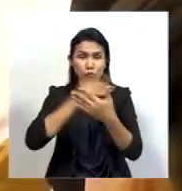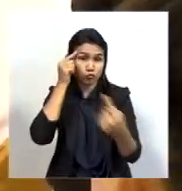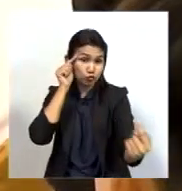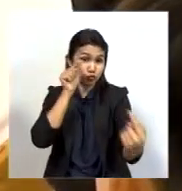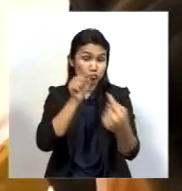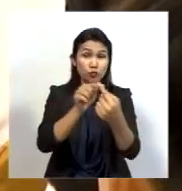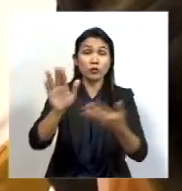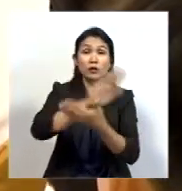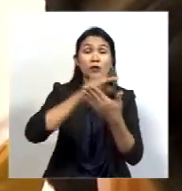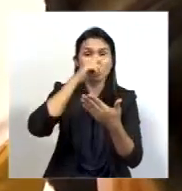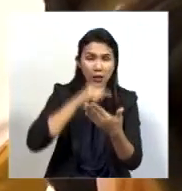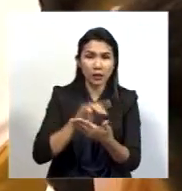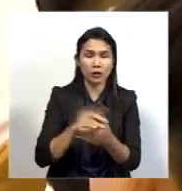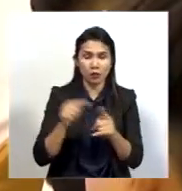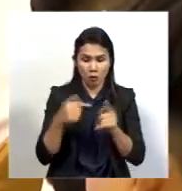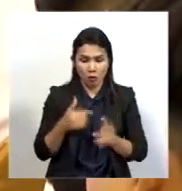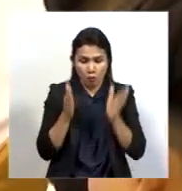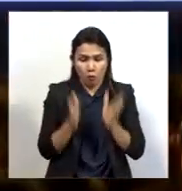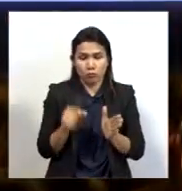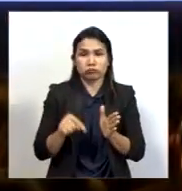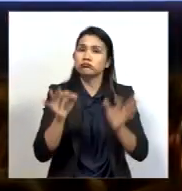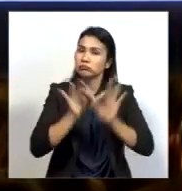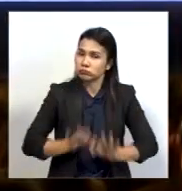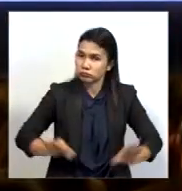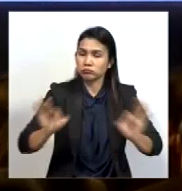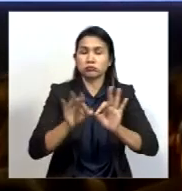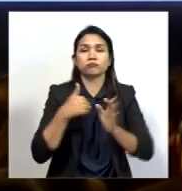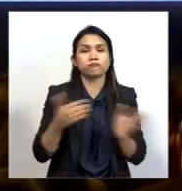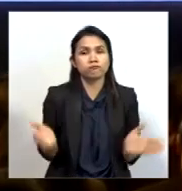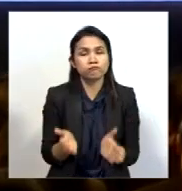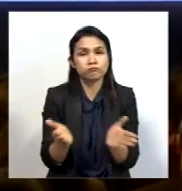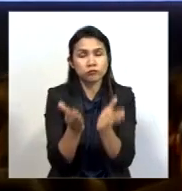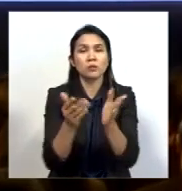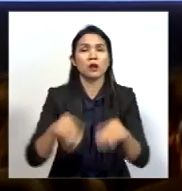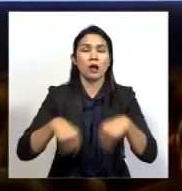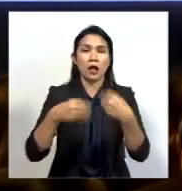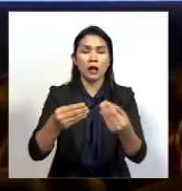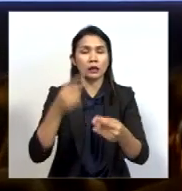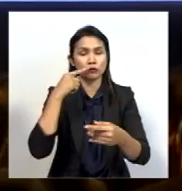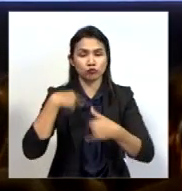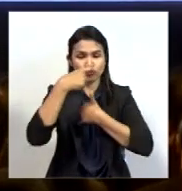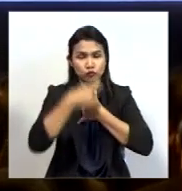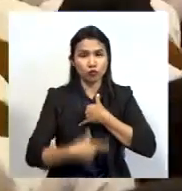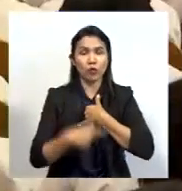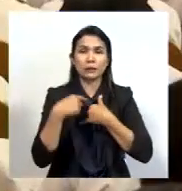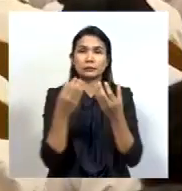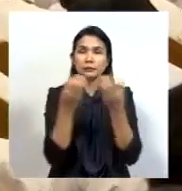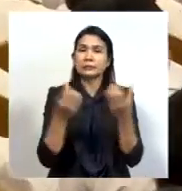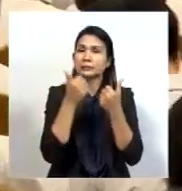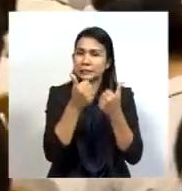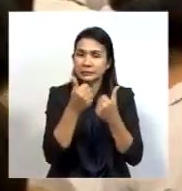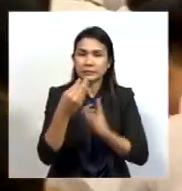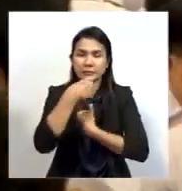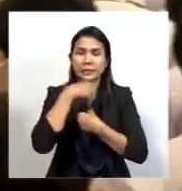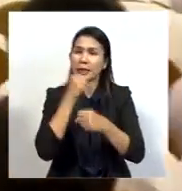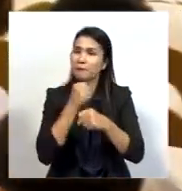ประเทศแต่ว่าทรัพยากรมนุษย์เป็นสิ่งสำคัญที่ต้องพัฒนาให้มีศักยภาพควบคู่กับการมีคุณธรรมจริยธรรมจึงต้อง